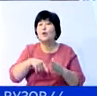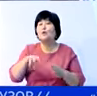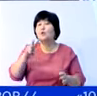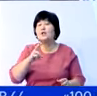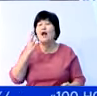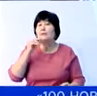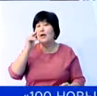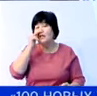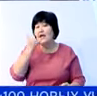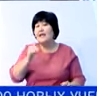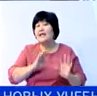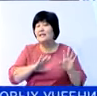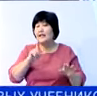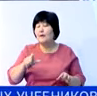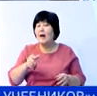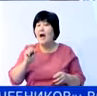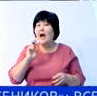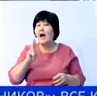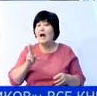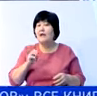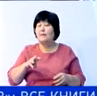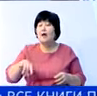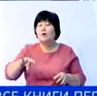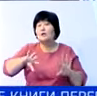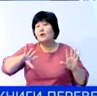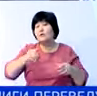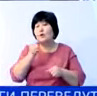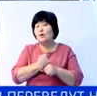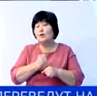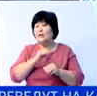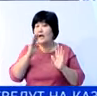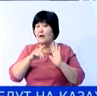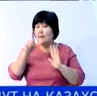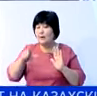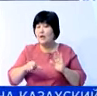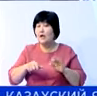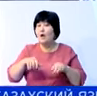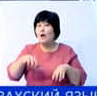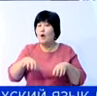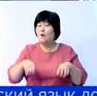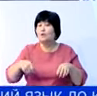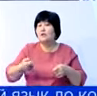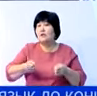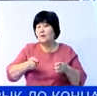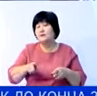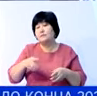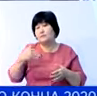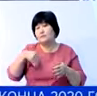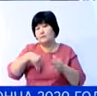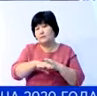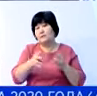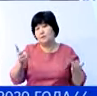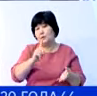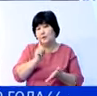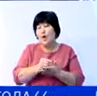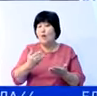Алматы, Шымкент и их заместители, акимы районов в случае совершения подчиненными коррупционных правонарушений должны подать в отставку.